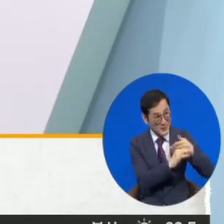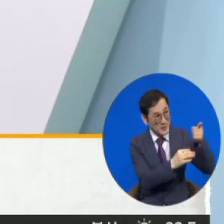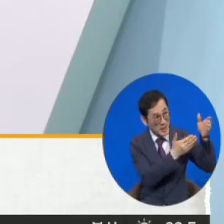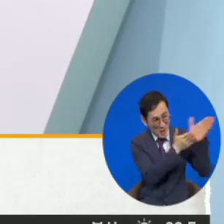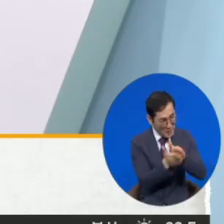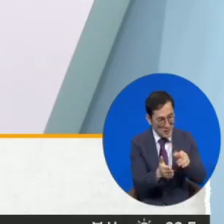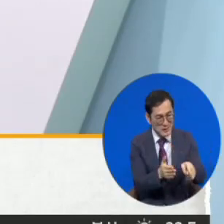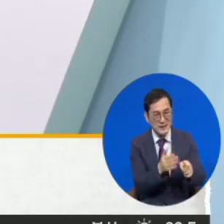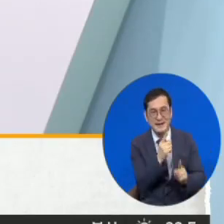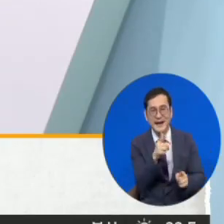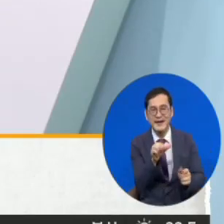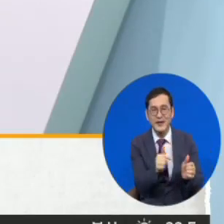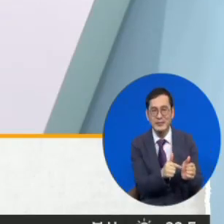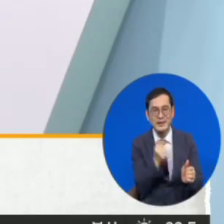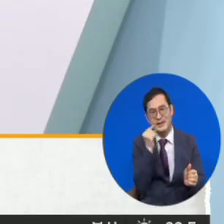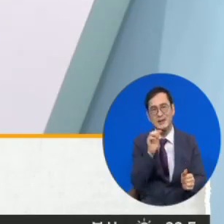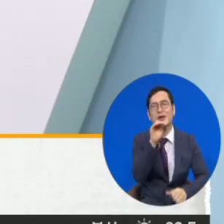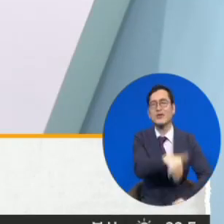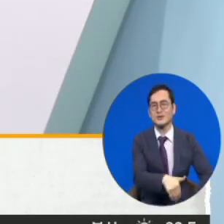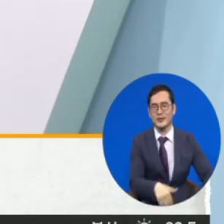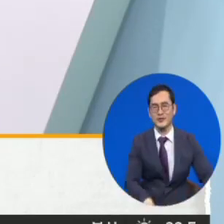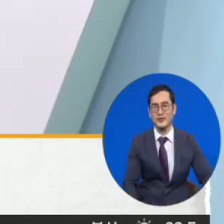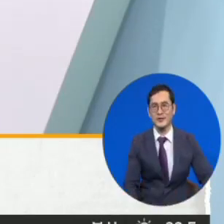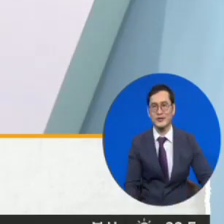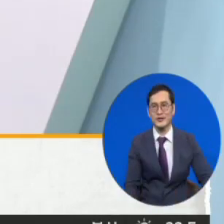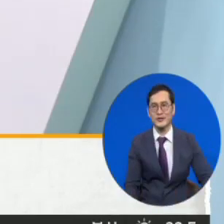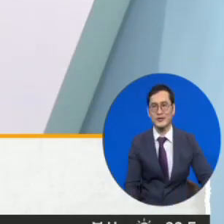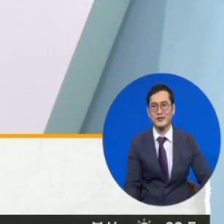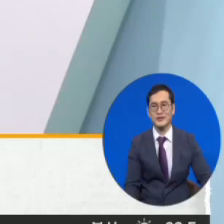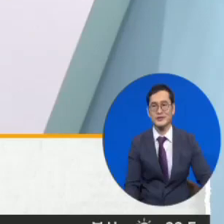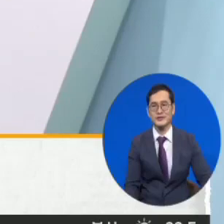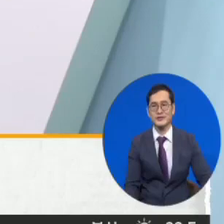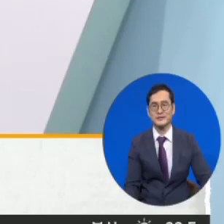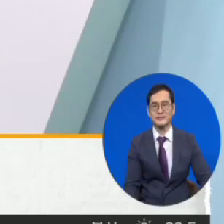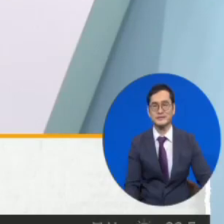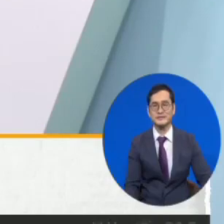때문에 이런 장단점들이 있어서 아직까지는 고심 중에 있다는 말씀드립니다.